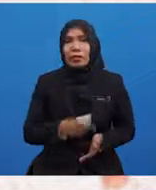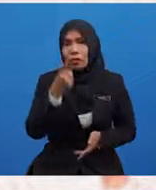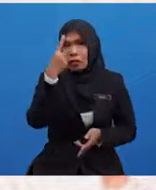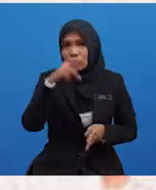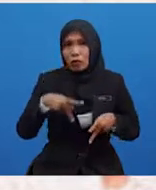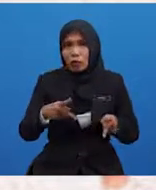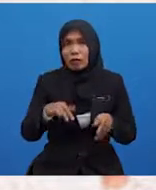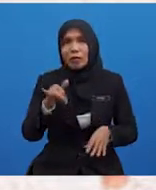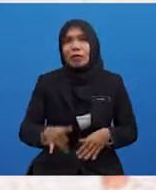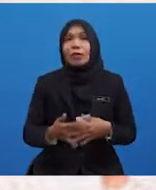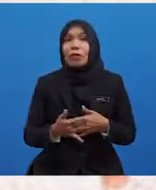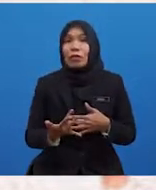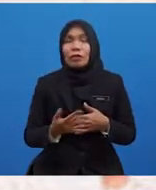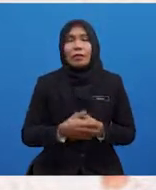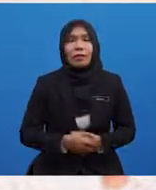yang awal.